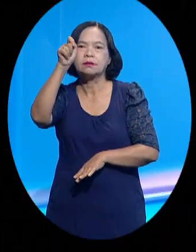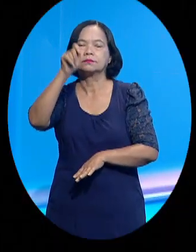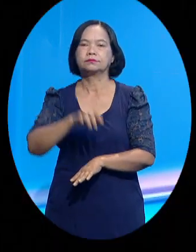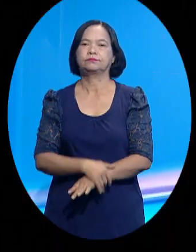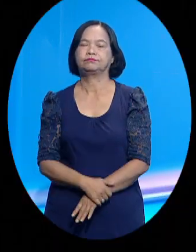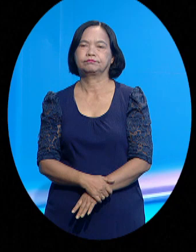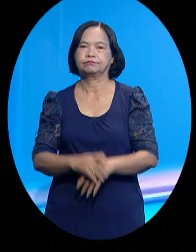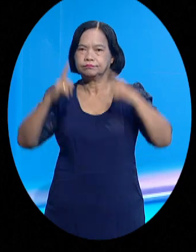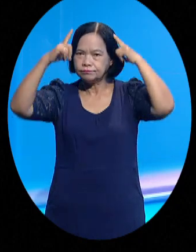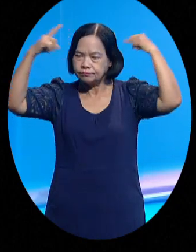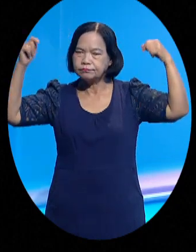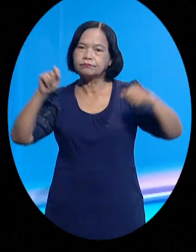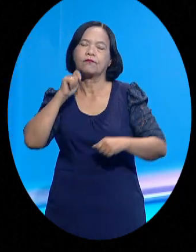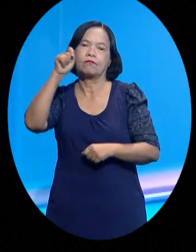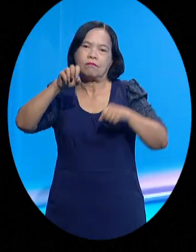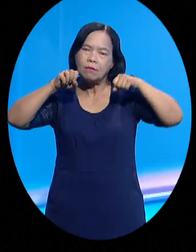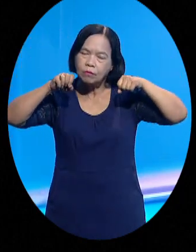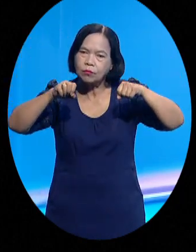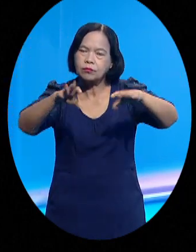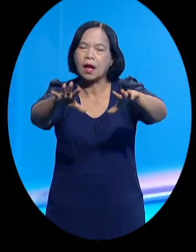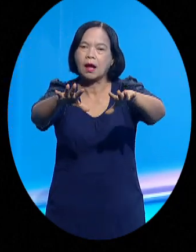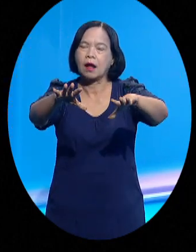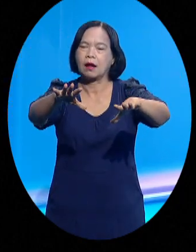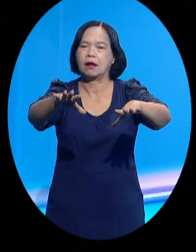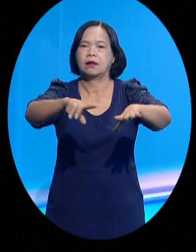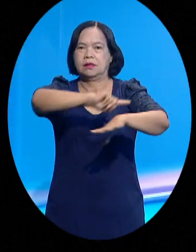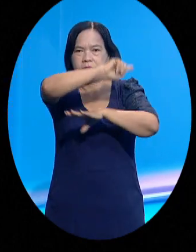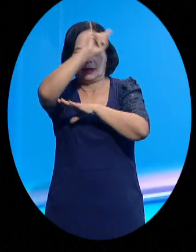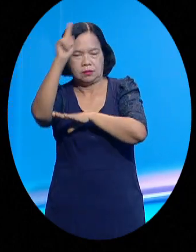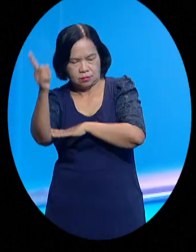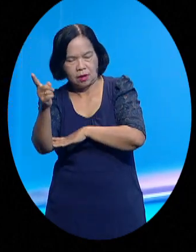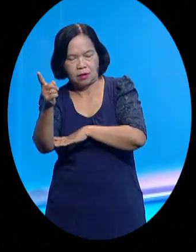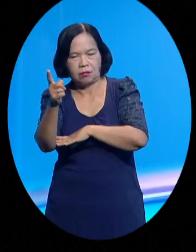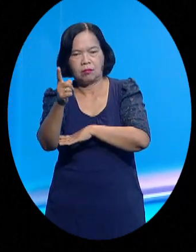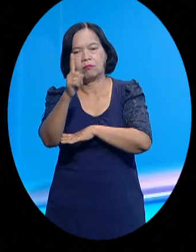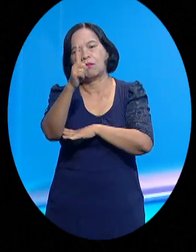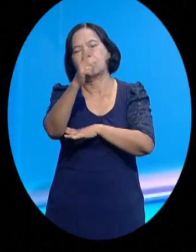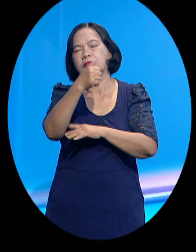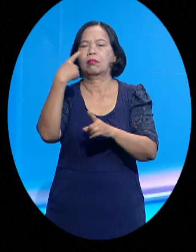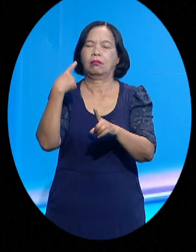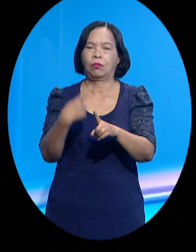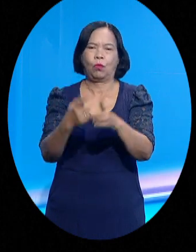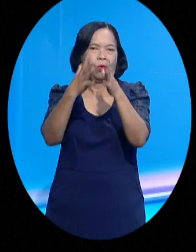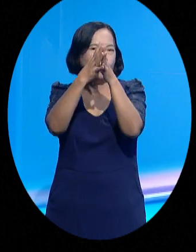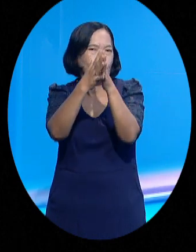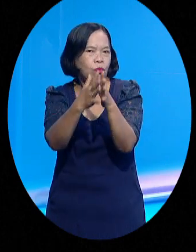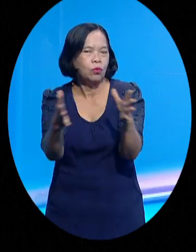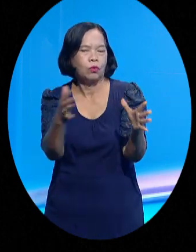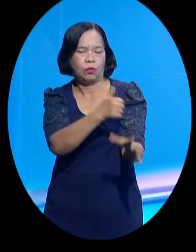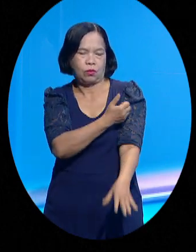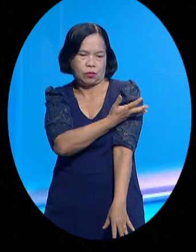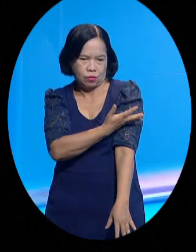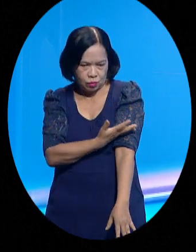theo giới chức Ukraina phủ tấn công nhằm vào odesa trong những ngày qua đã khiến ít nhất một người thiệt mạng và nhiều người khác bị thương